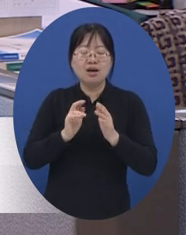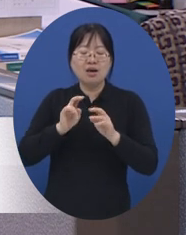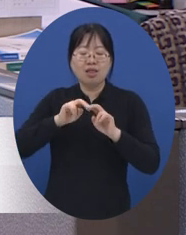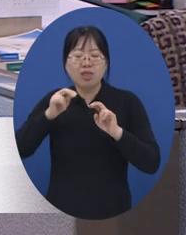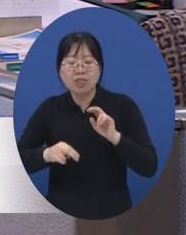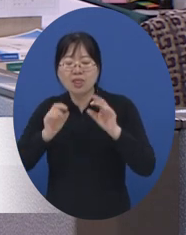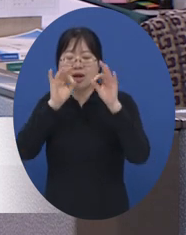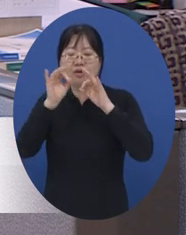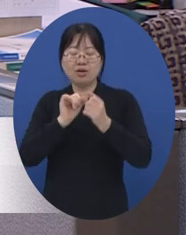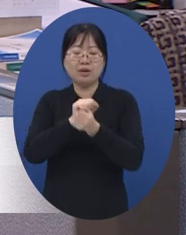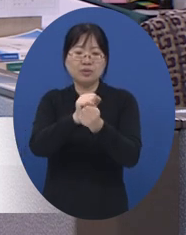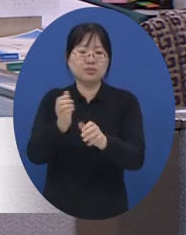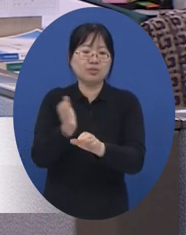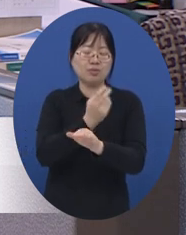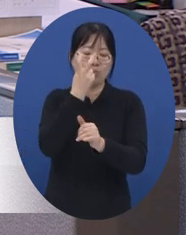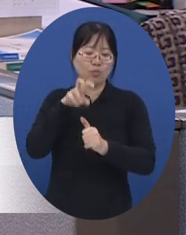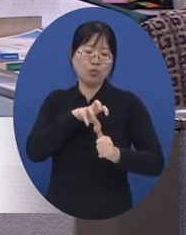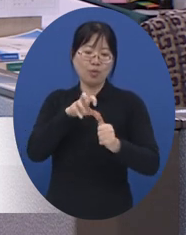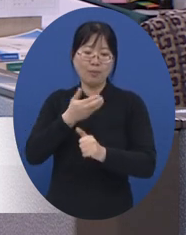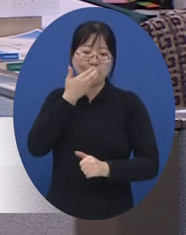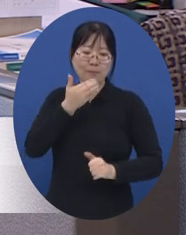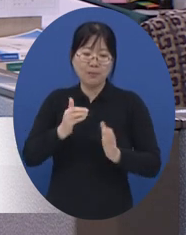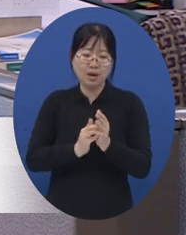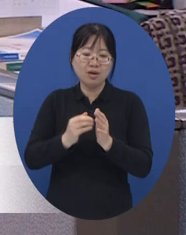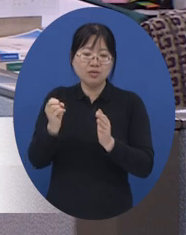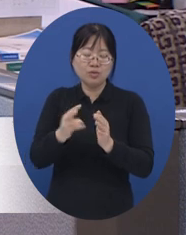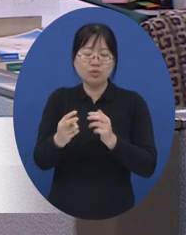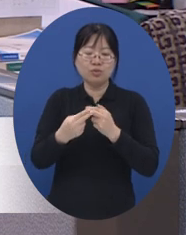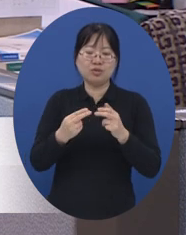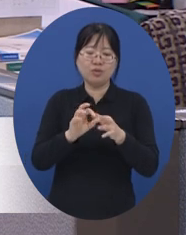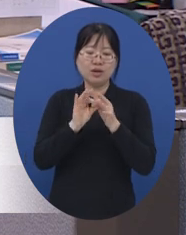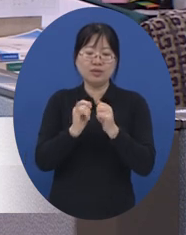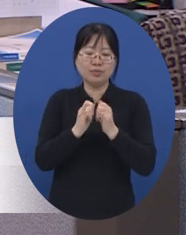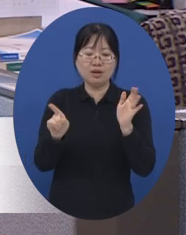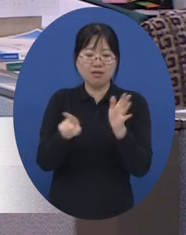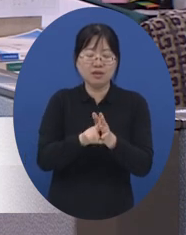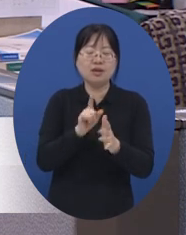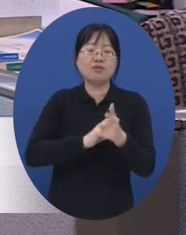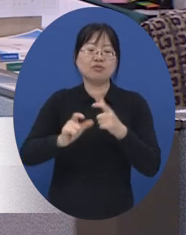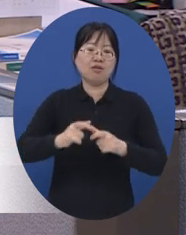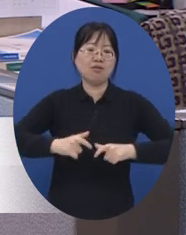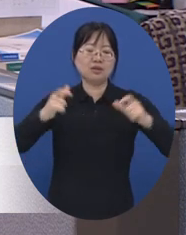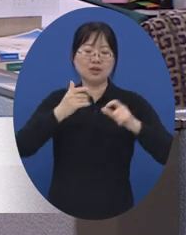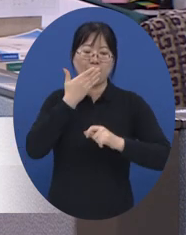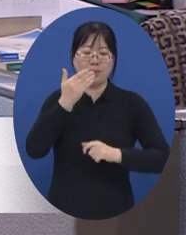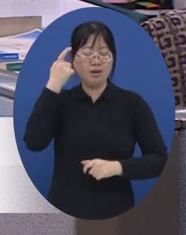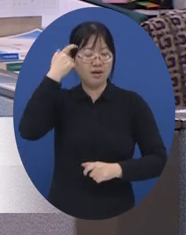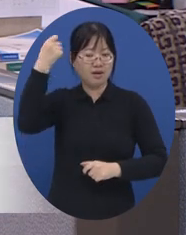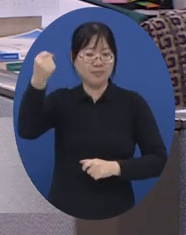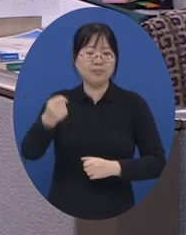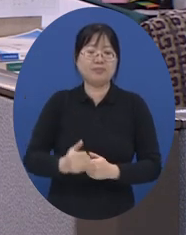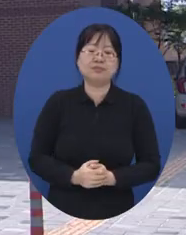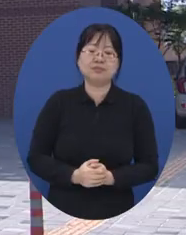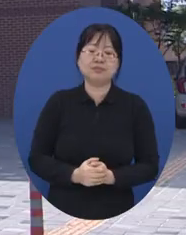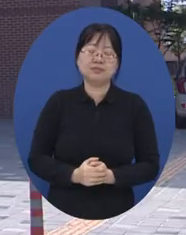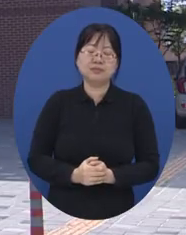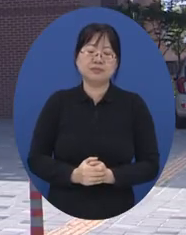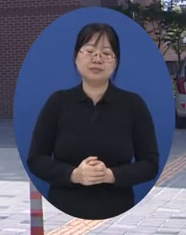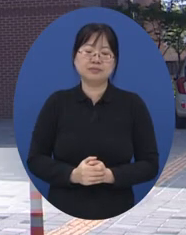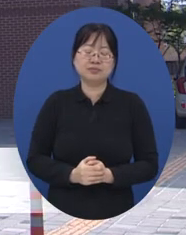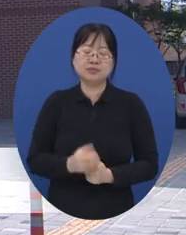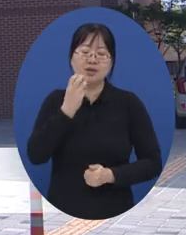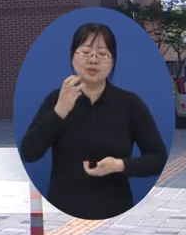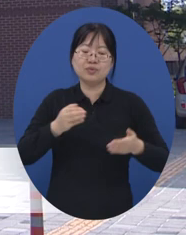보어가 될 수 있을 것이라고 생각되고 또한 의료진과의 신뢰도 점점 향상 될 거라고 예측하고 있습니다